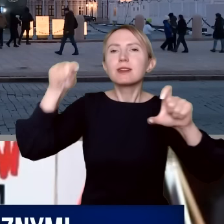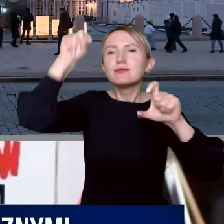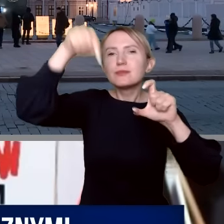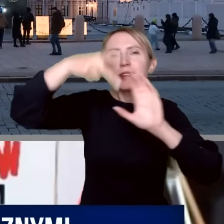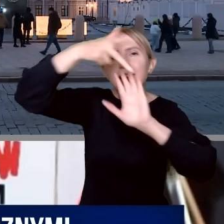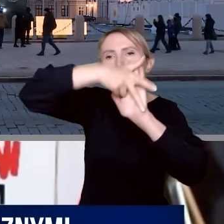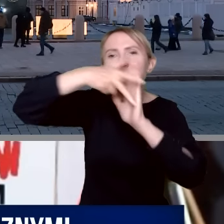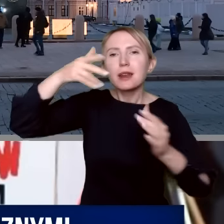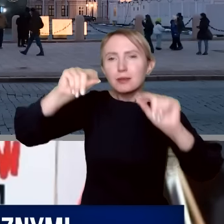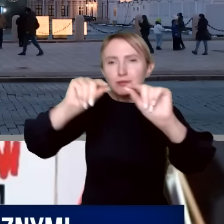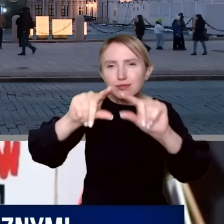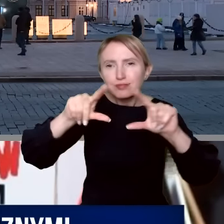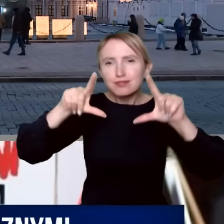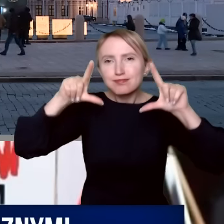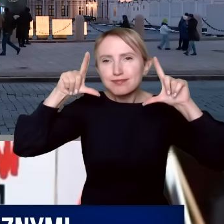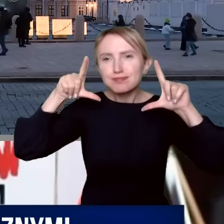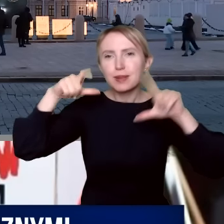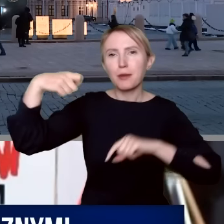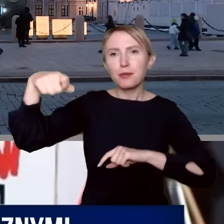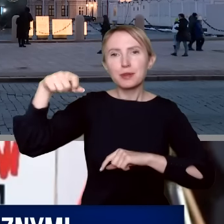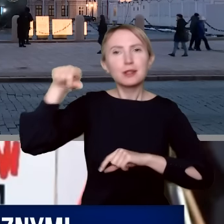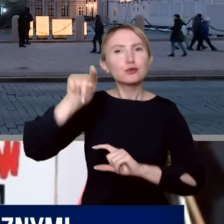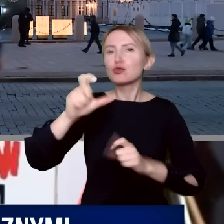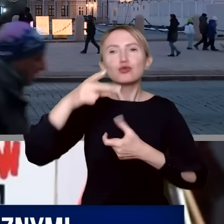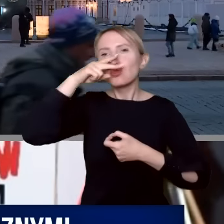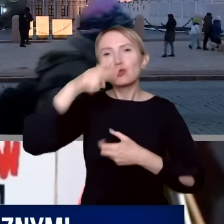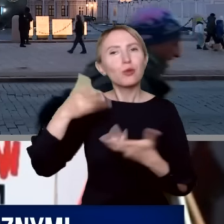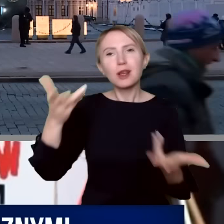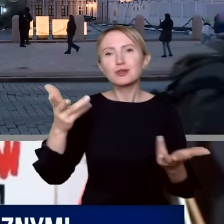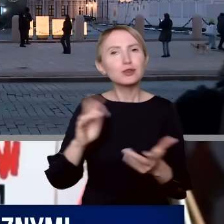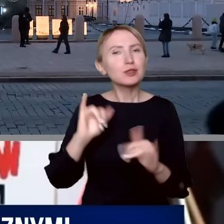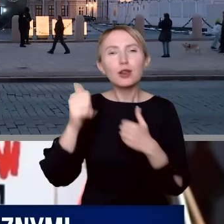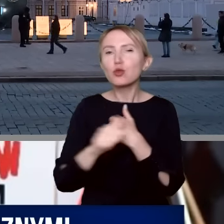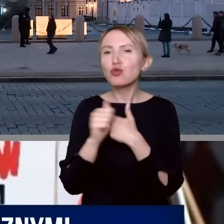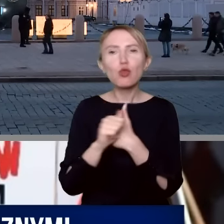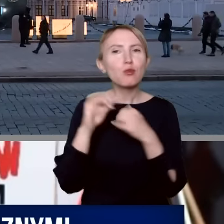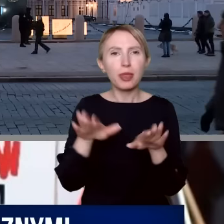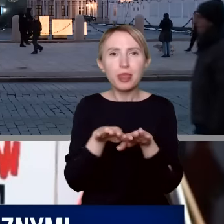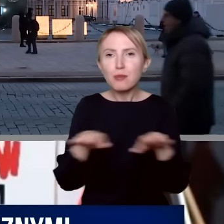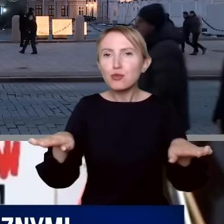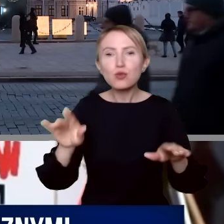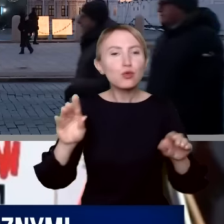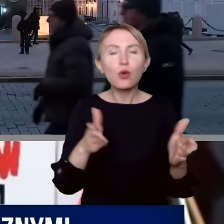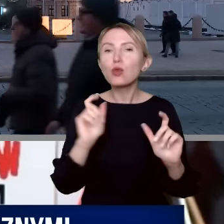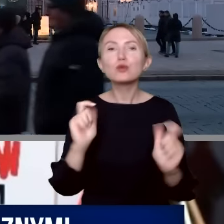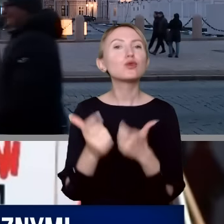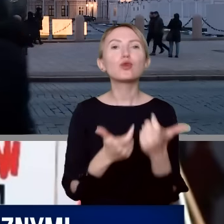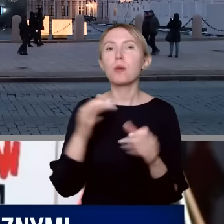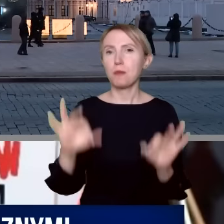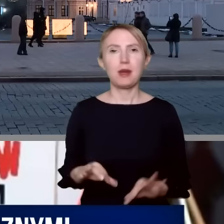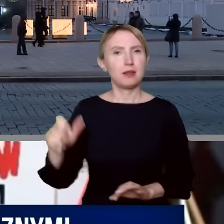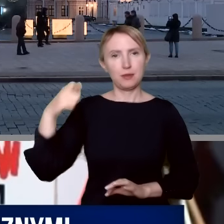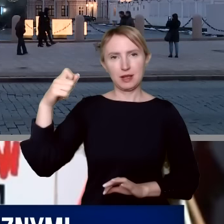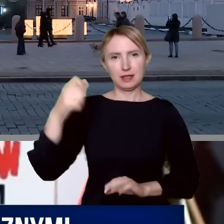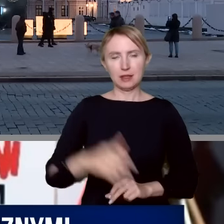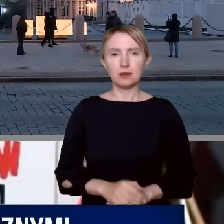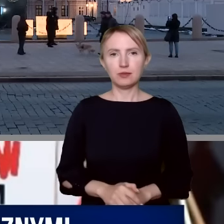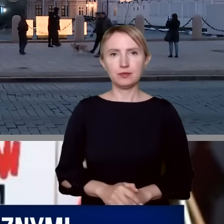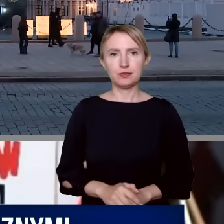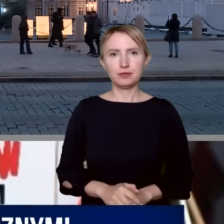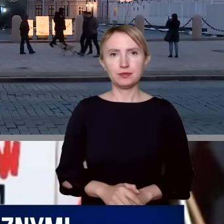i wjechali do gabinetu prezydenta. To co się tam teraz dzieje, jakie dokumenty są na biurku, jakie czynności wykonuje obecnie głowa państwa